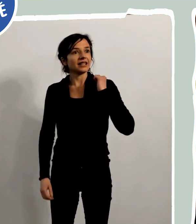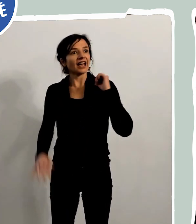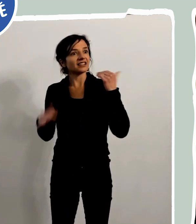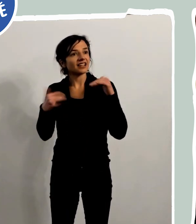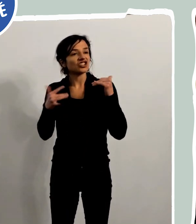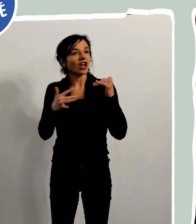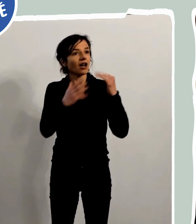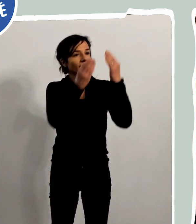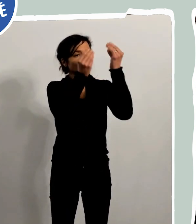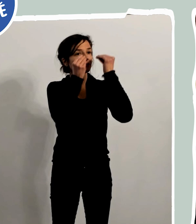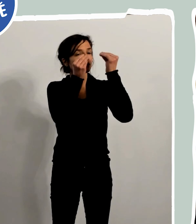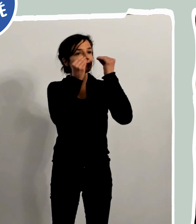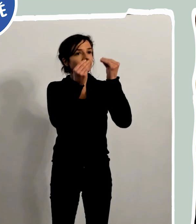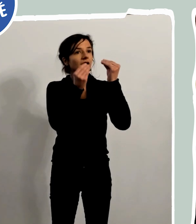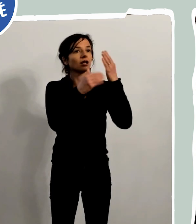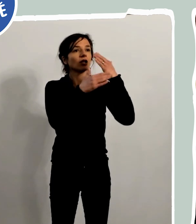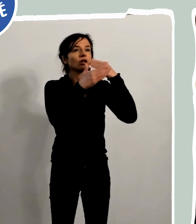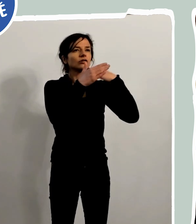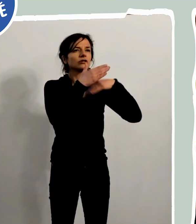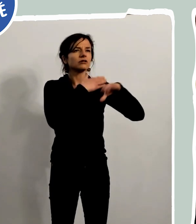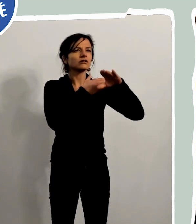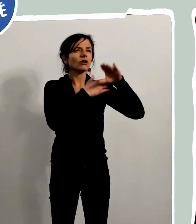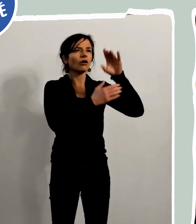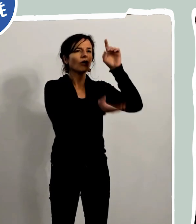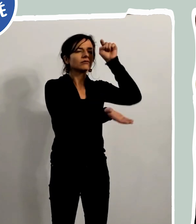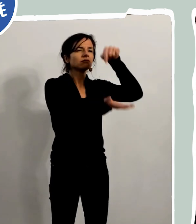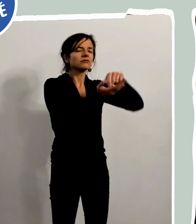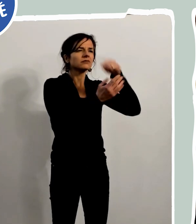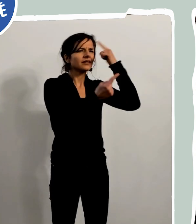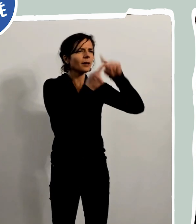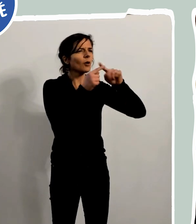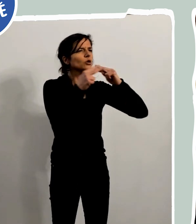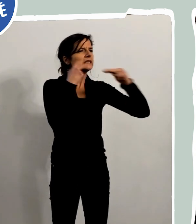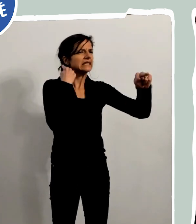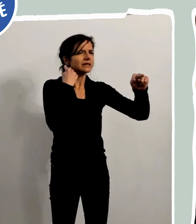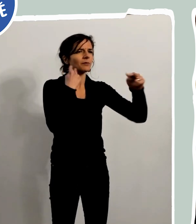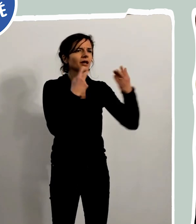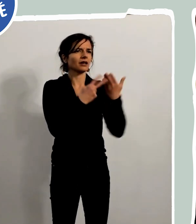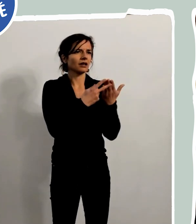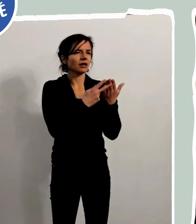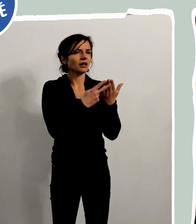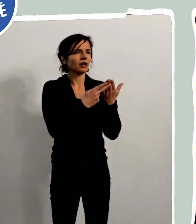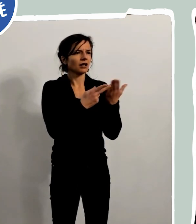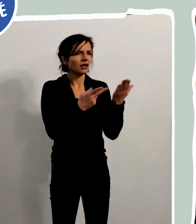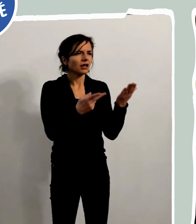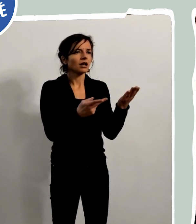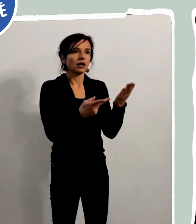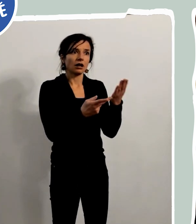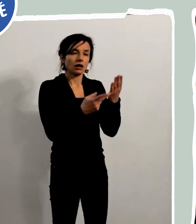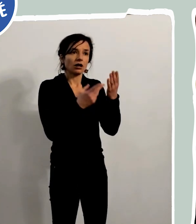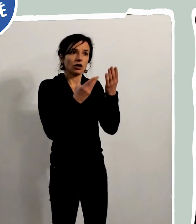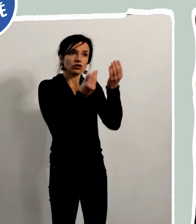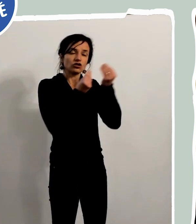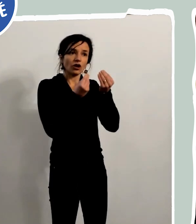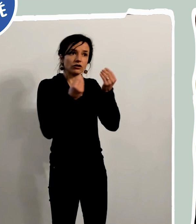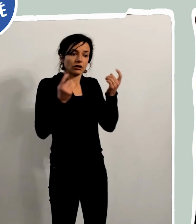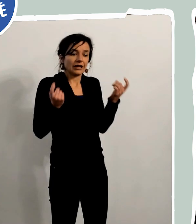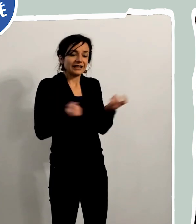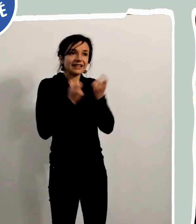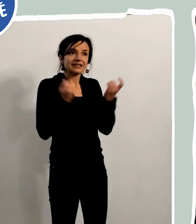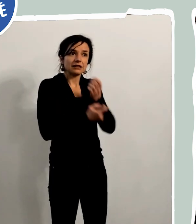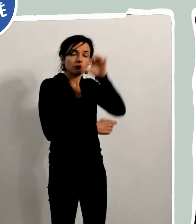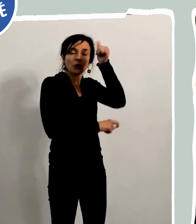une formation au CRA Centre d'autisme où on nous a fait pratiquer au fait un exercice premier de son